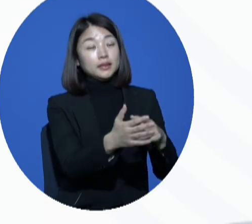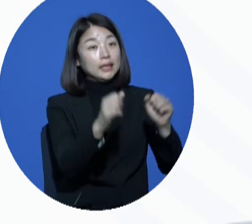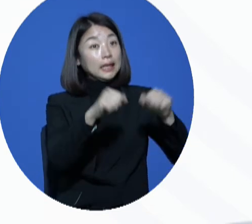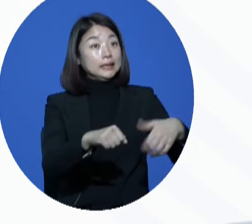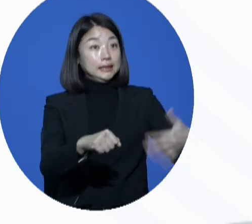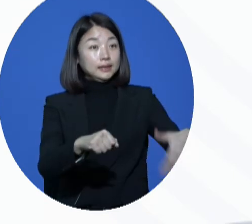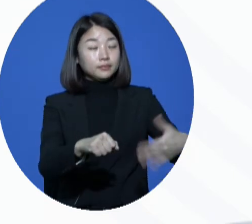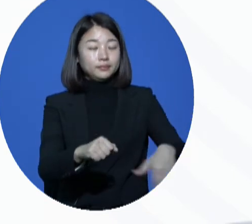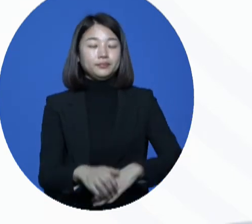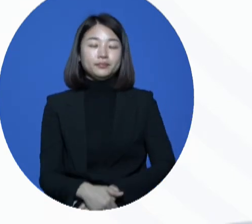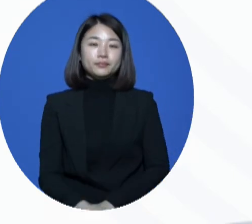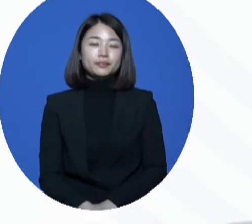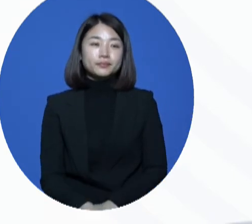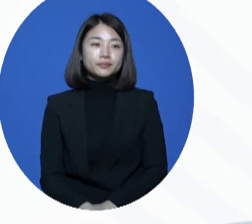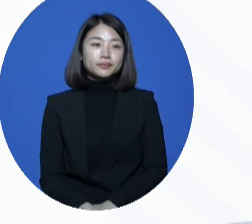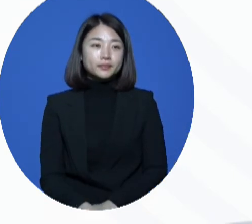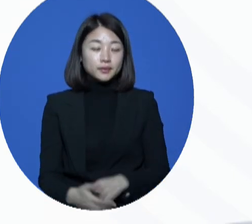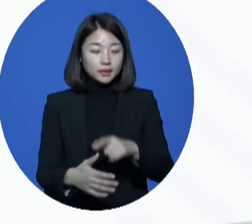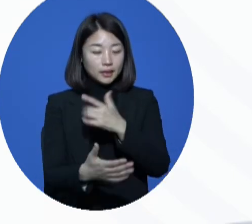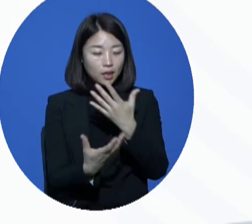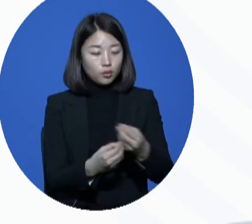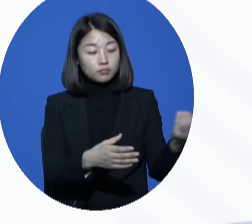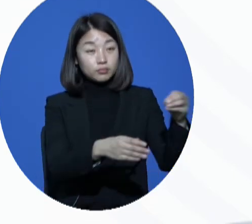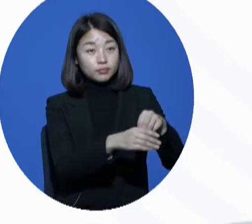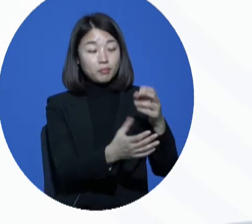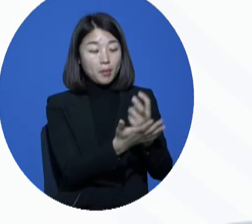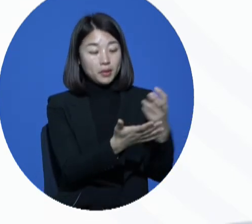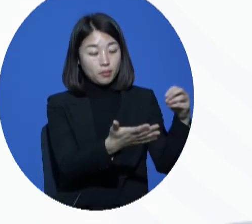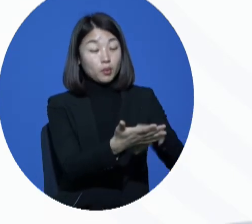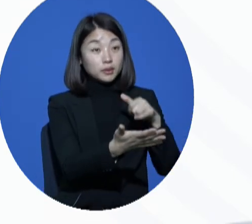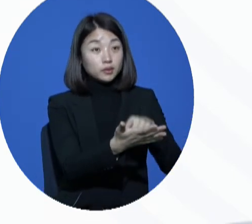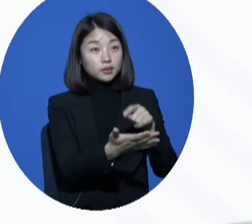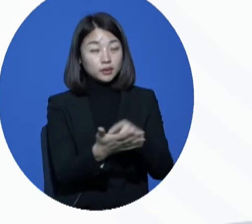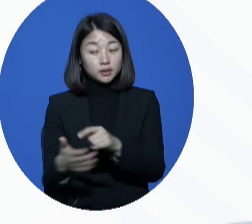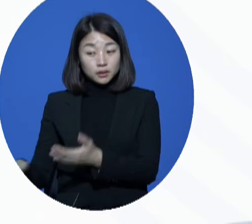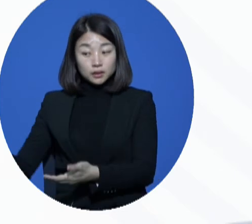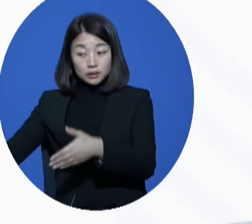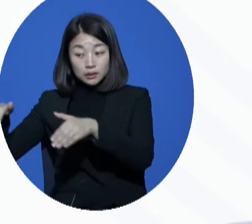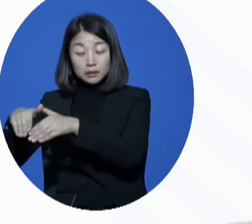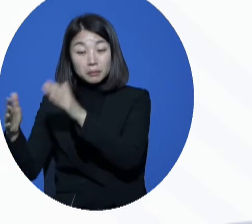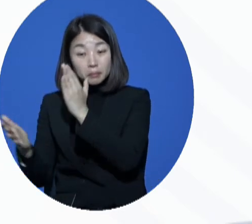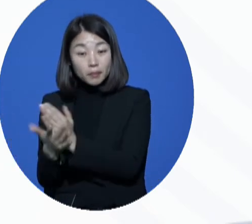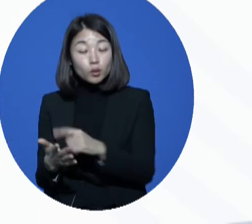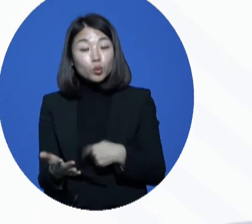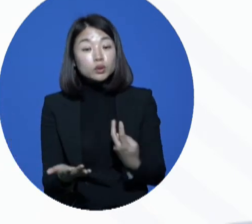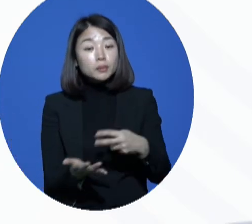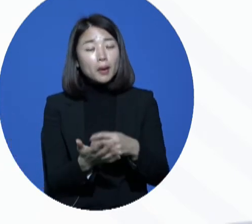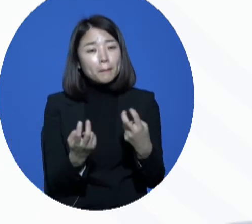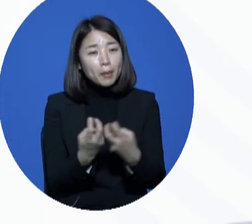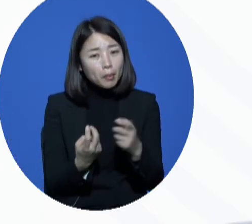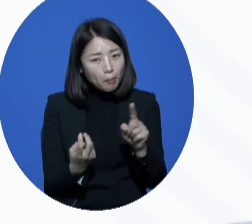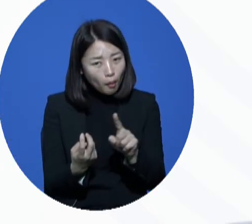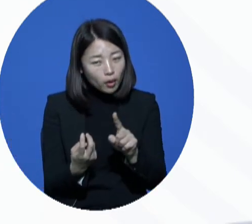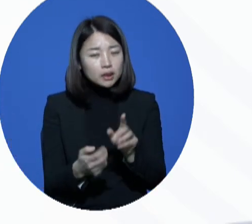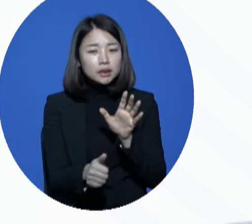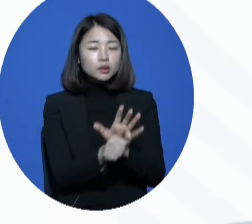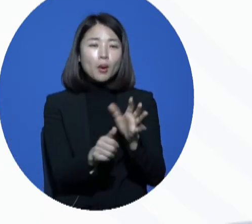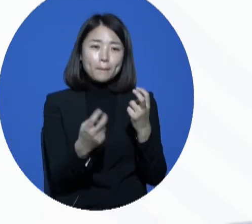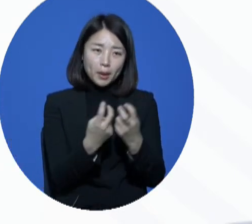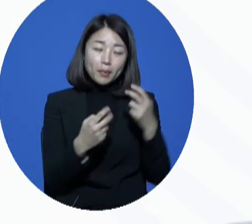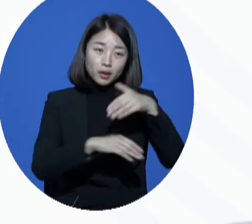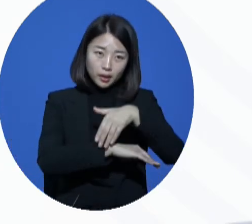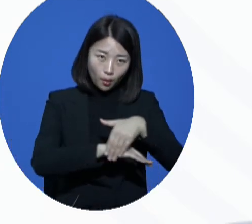문제를 해결하기 위해서 이 법률에 그러한 내용을 담았고요. 탈시설이 무엇인지도 담았고 탈시설을 어떻게 할 수 있는지 지원